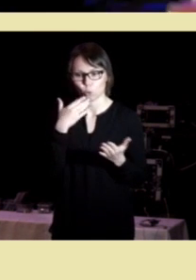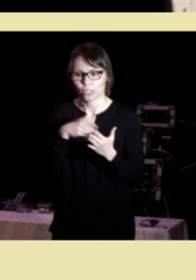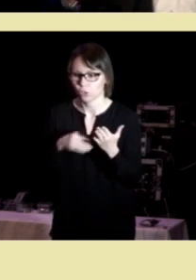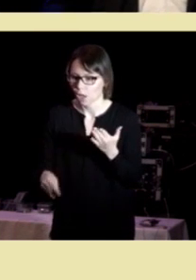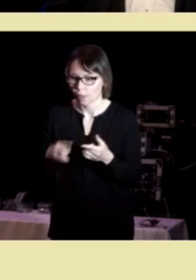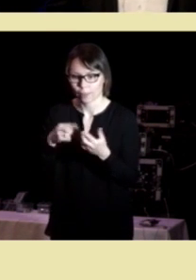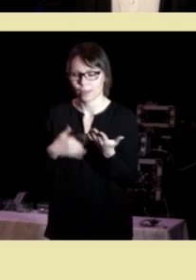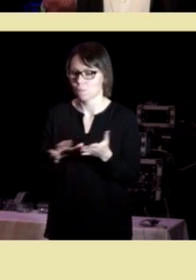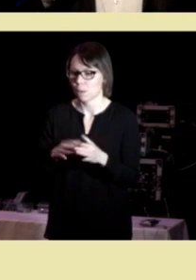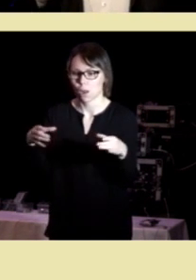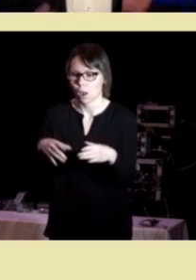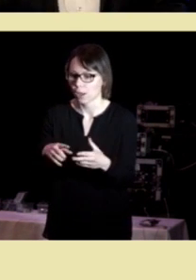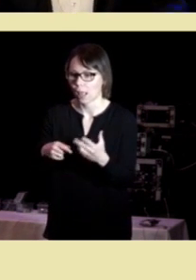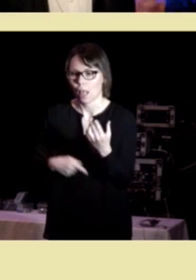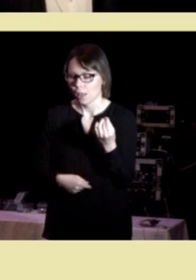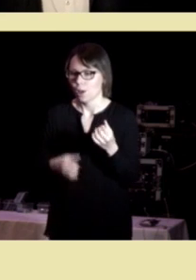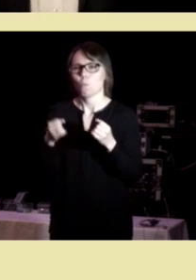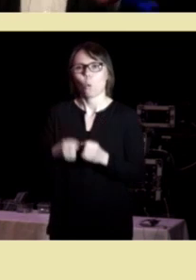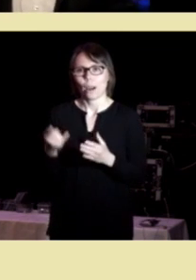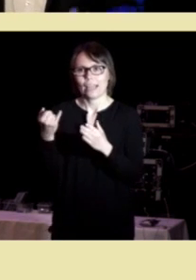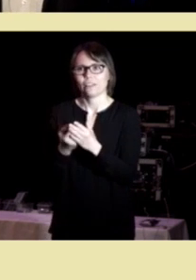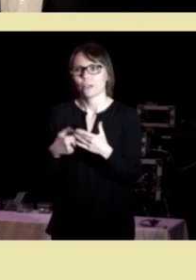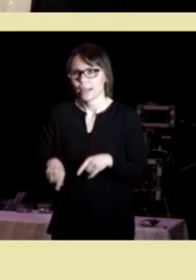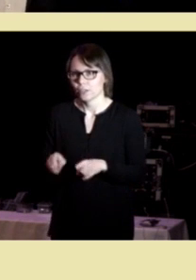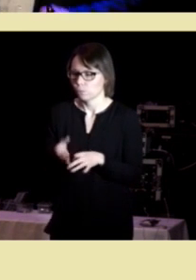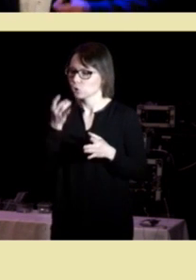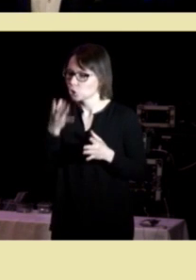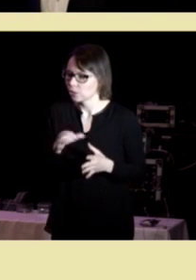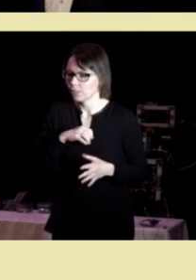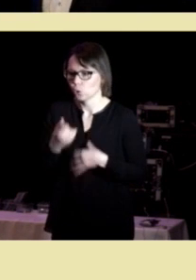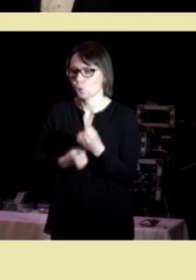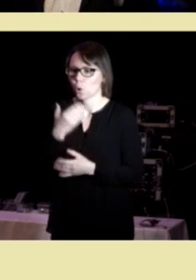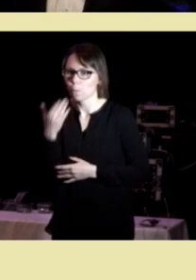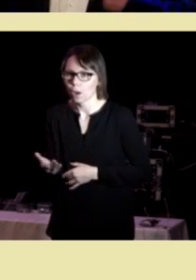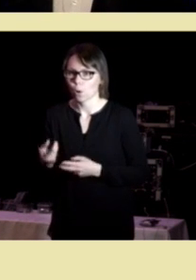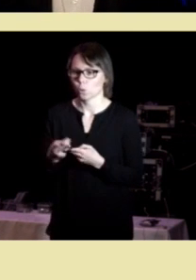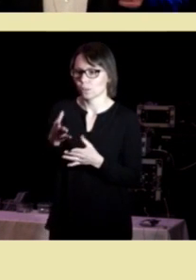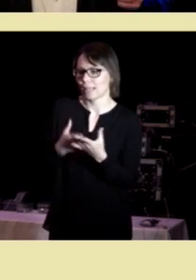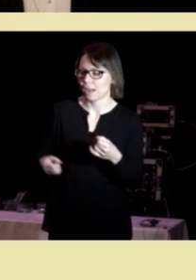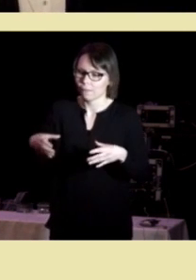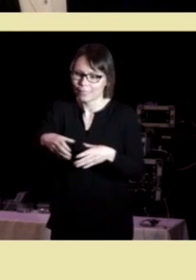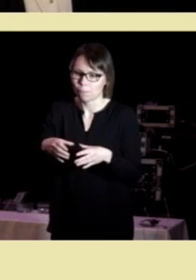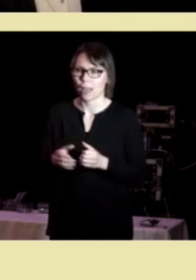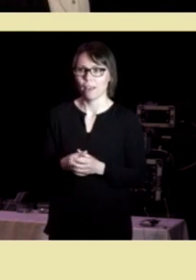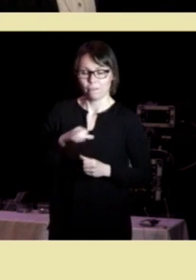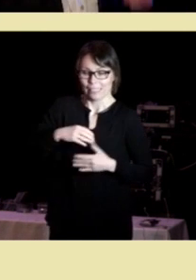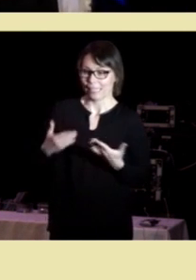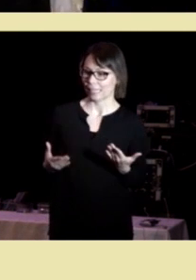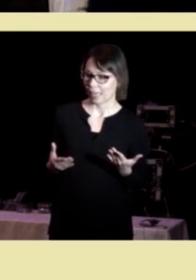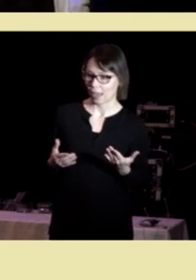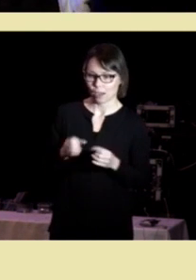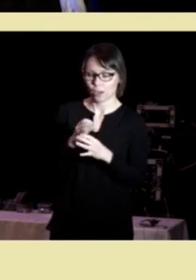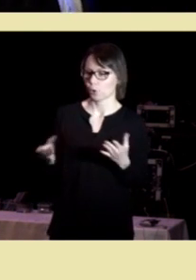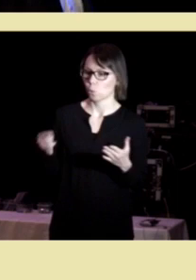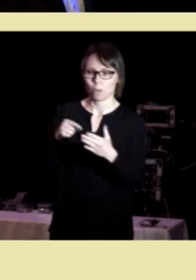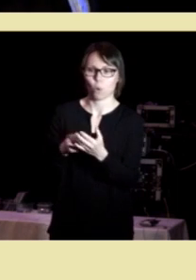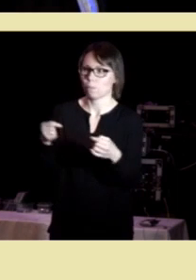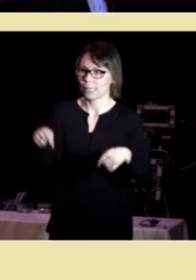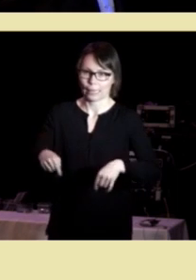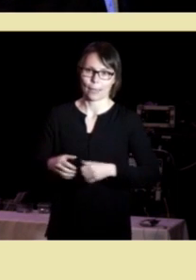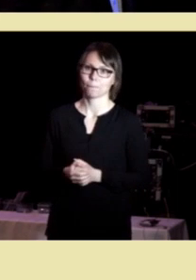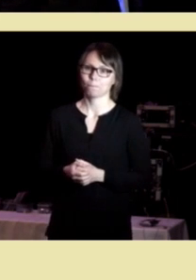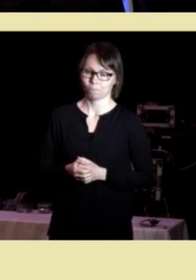gode resultatene, de er ikke med på laget. De må involvere seg, de må skryte når de gjør noe bra, de må også være en bit av teamet, ellers så kommer vi ikke i mål på